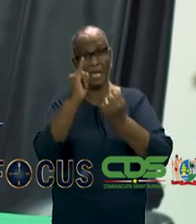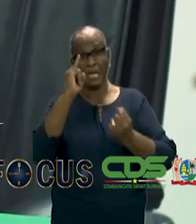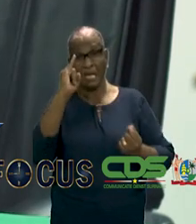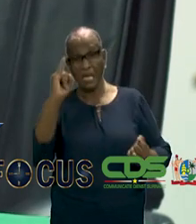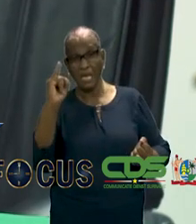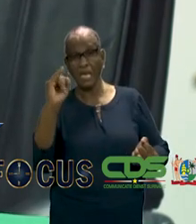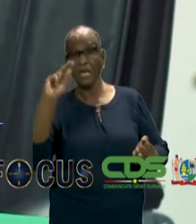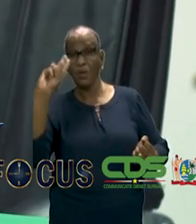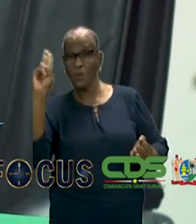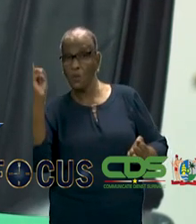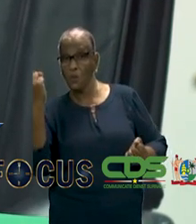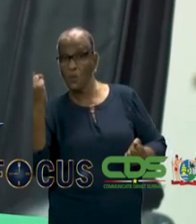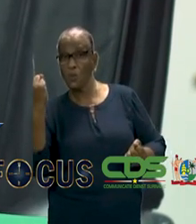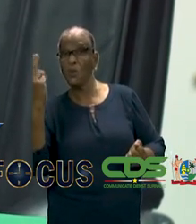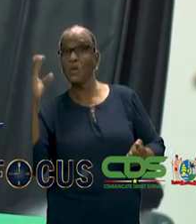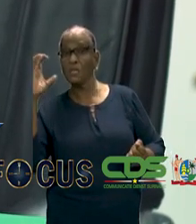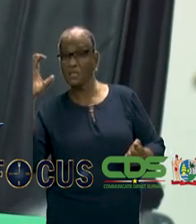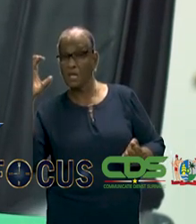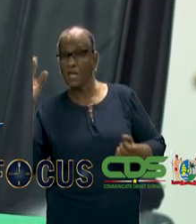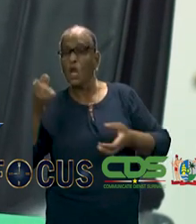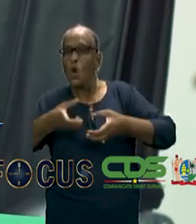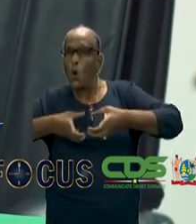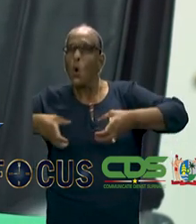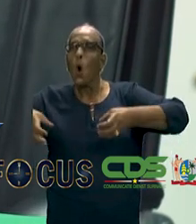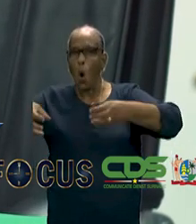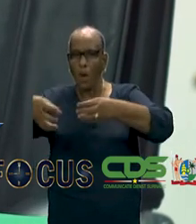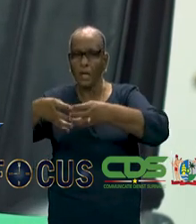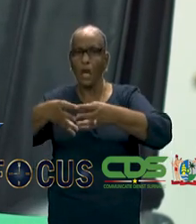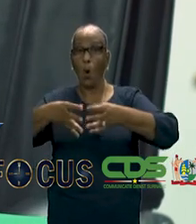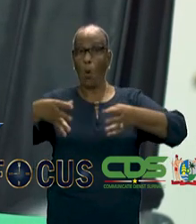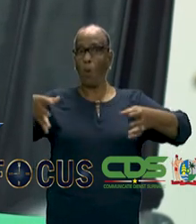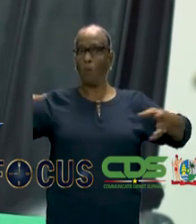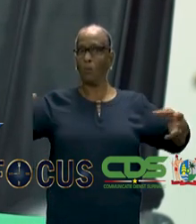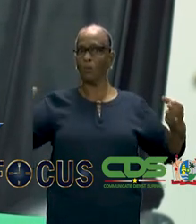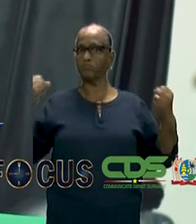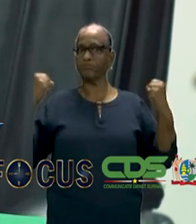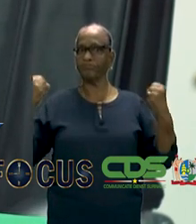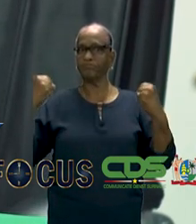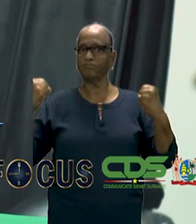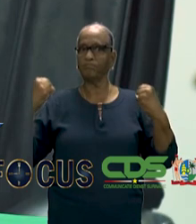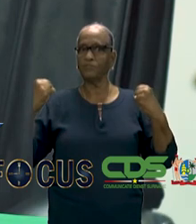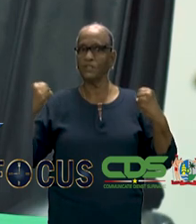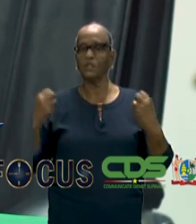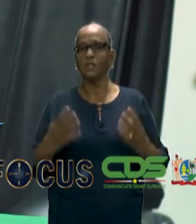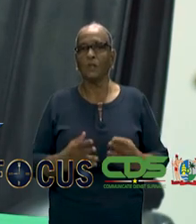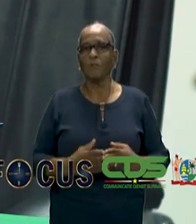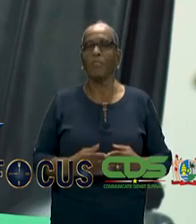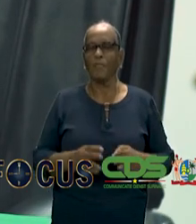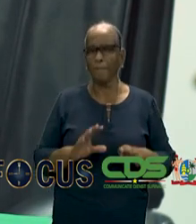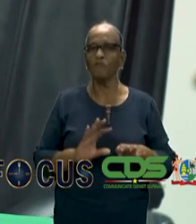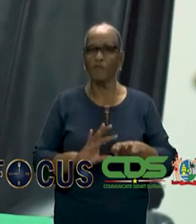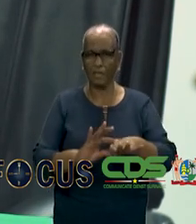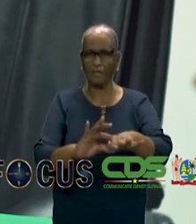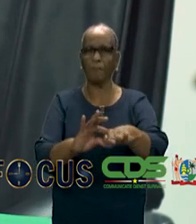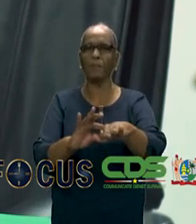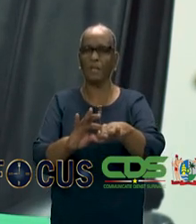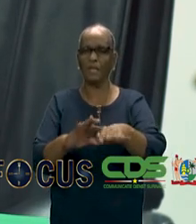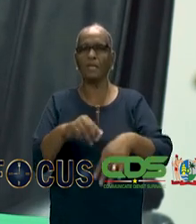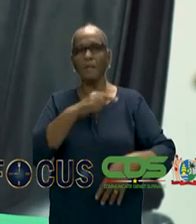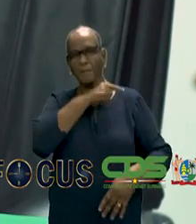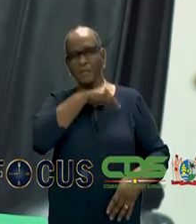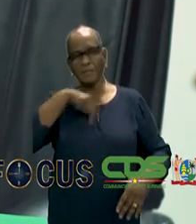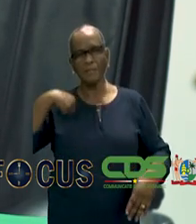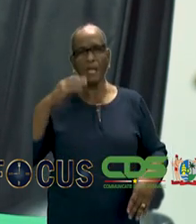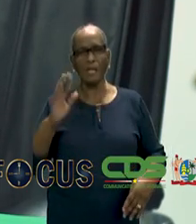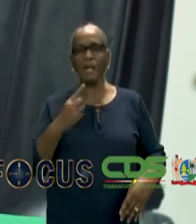IUCN-congres. Dat is een biodiversiteitscongres, heel groot, heel machtig. En dat past helemaal in het beleid zoals de president heeft aangegeven.